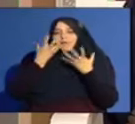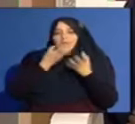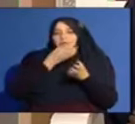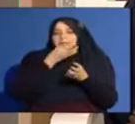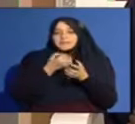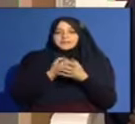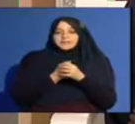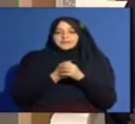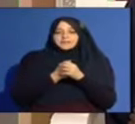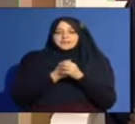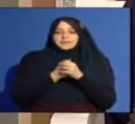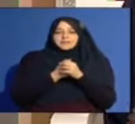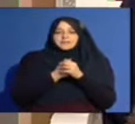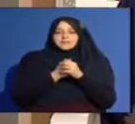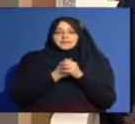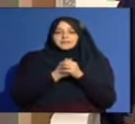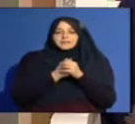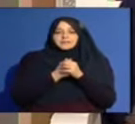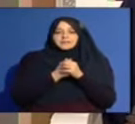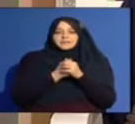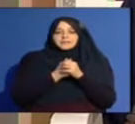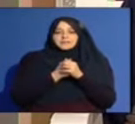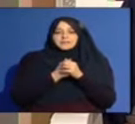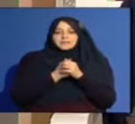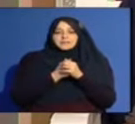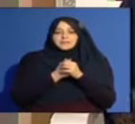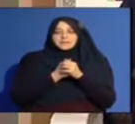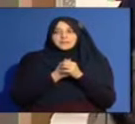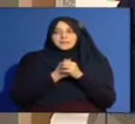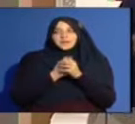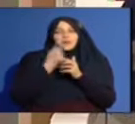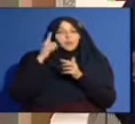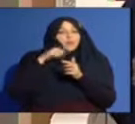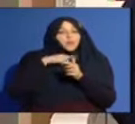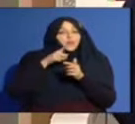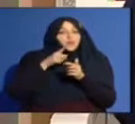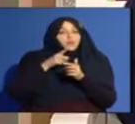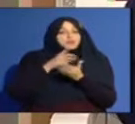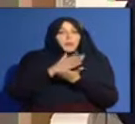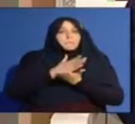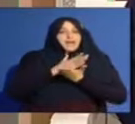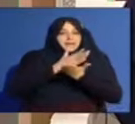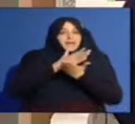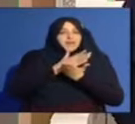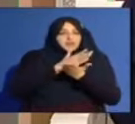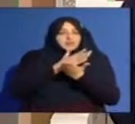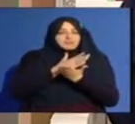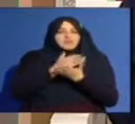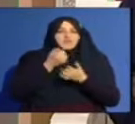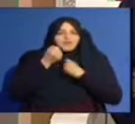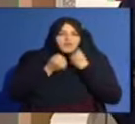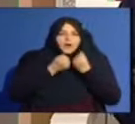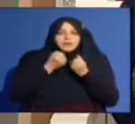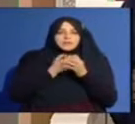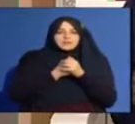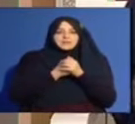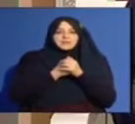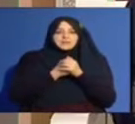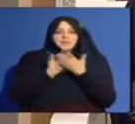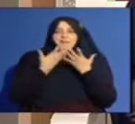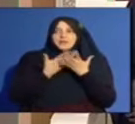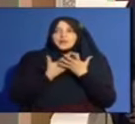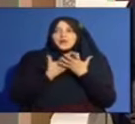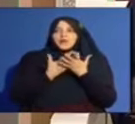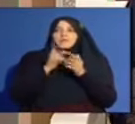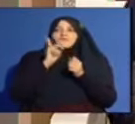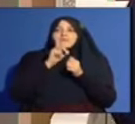لسميرة من فرنسا، حتى نتقاسم معكم كل هذه الهموم والأحزان والمشاكل. نعود إلى أم